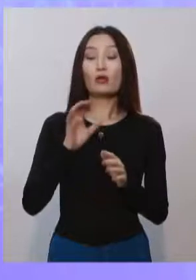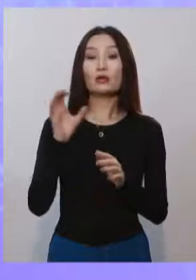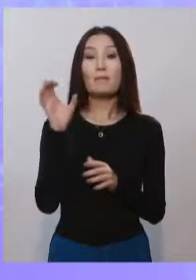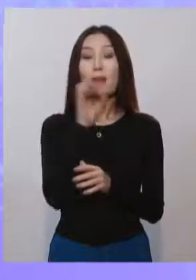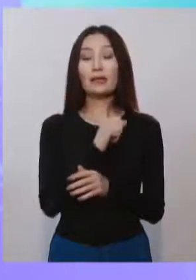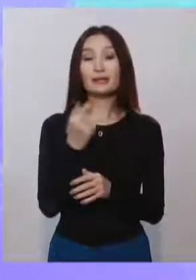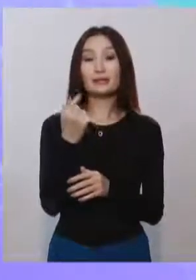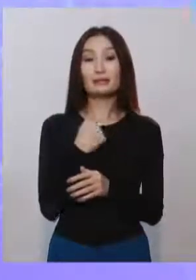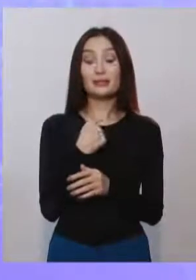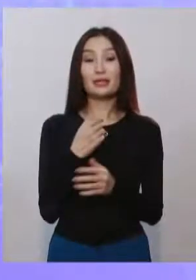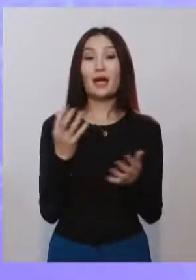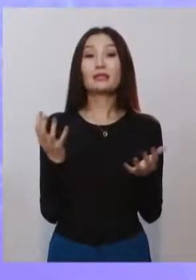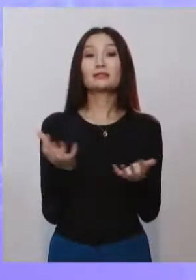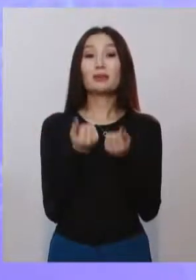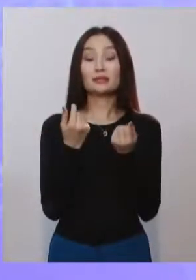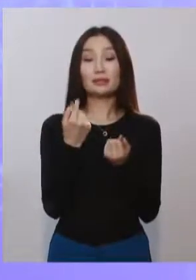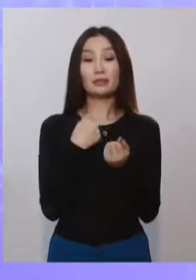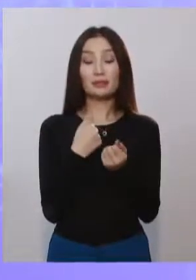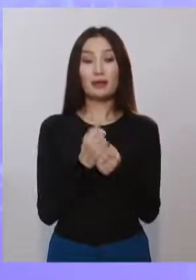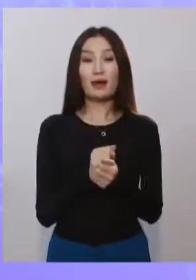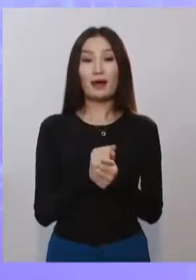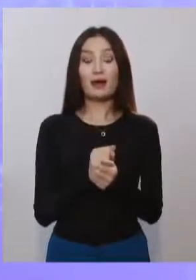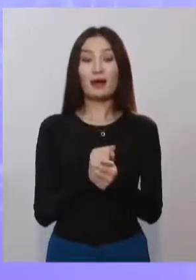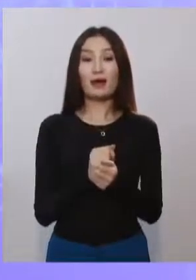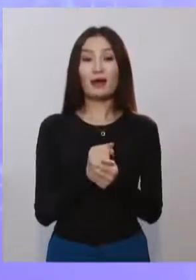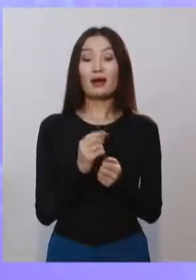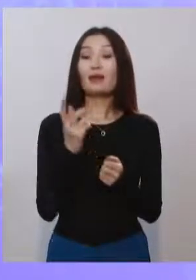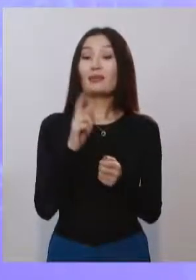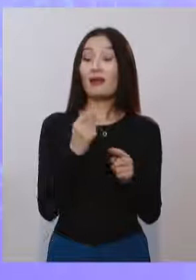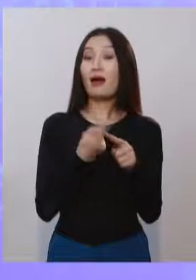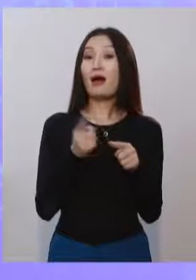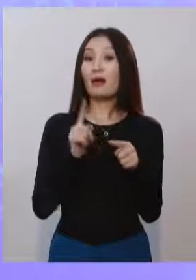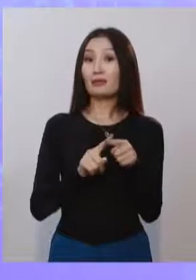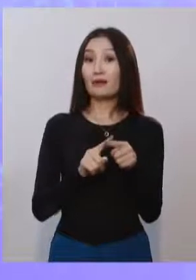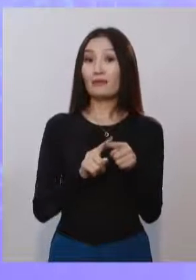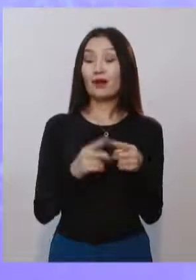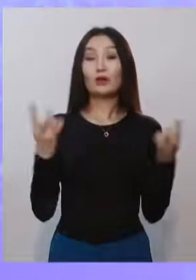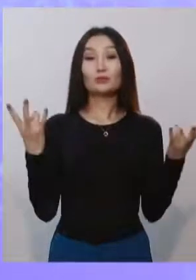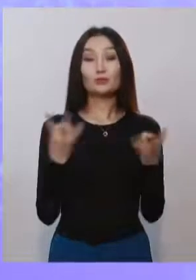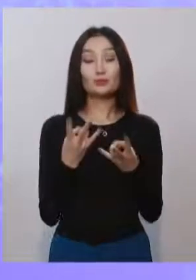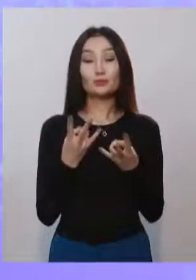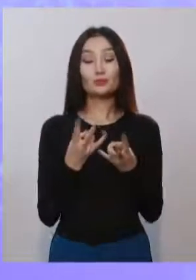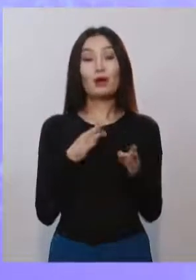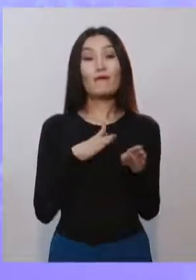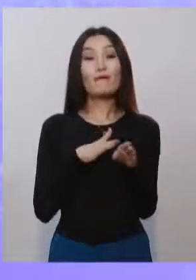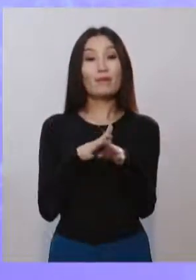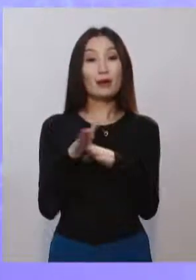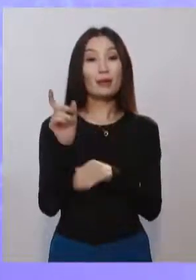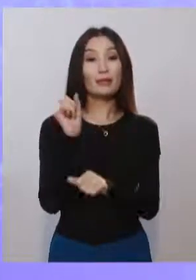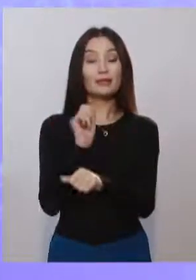меня спасите меня но для этого нужно выполнить